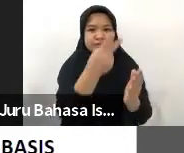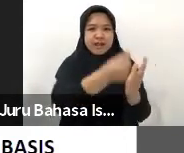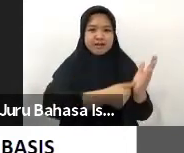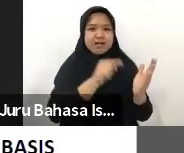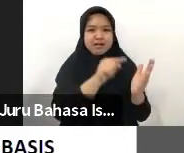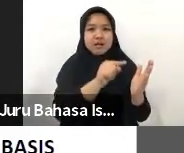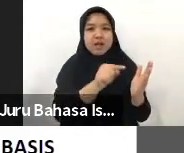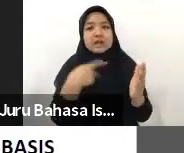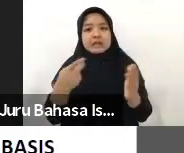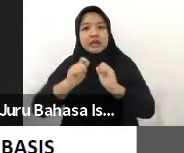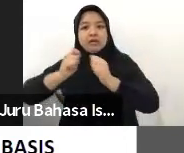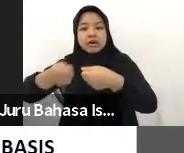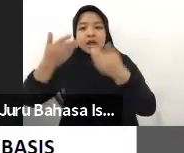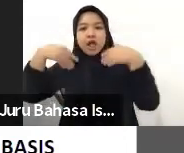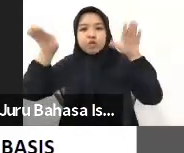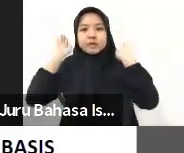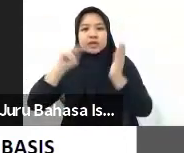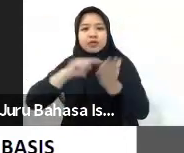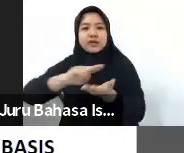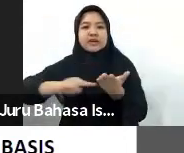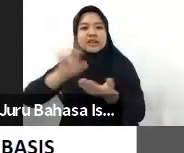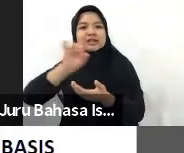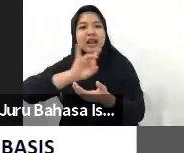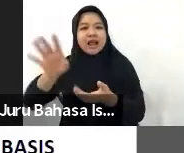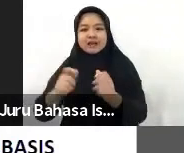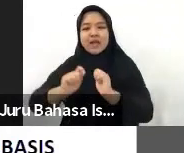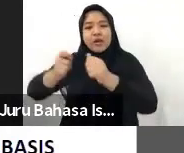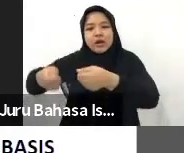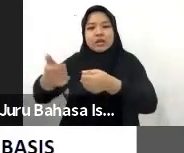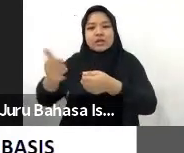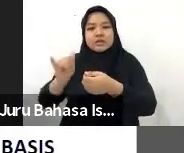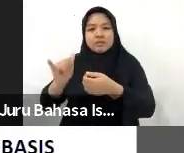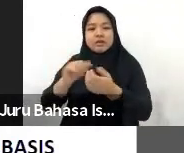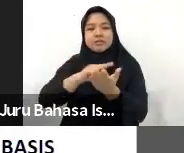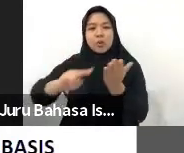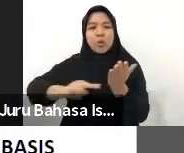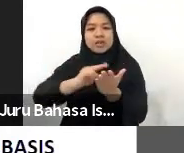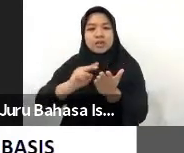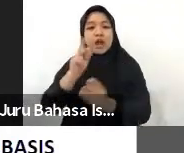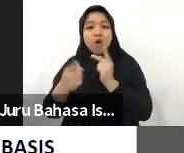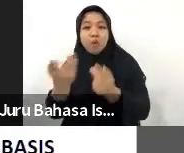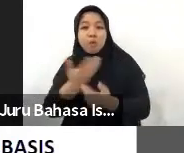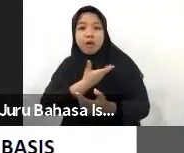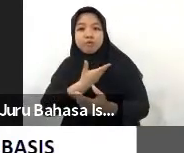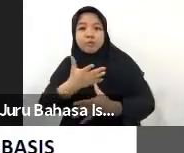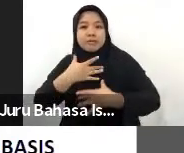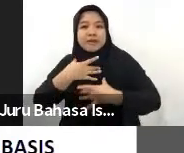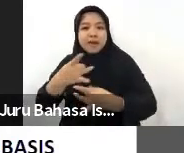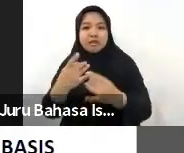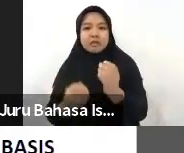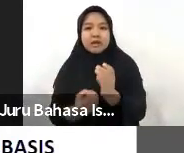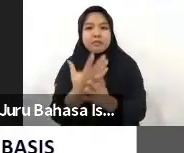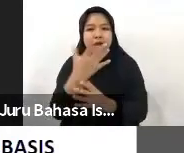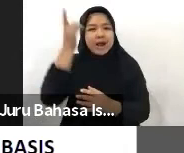alumni-alumni perguruan tinggi lainnya dan perguruan tinggi apabila berminat mengembangkan juga